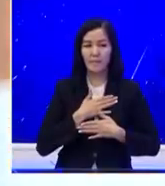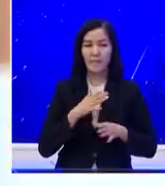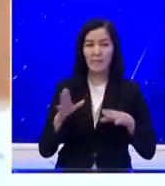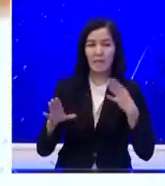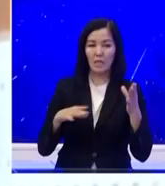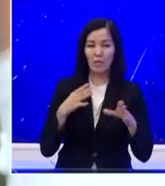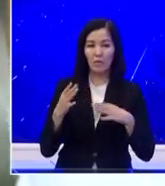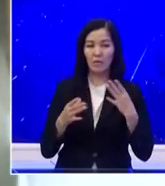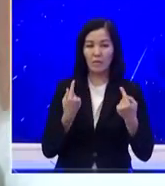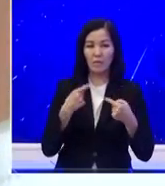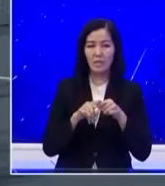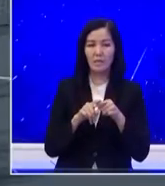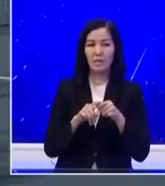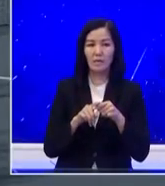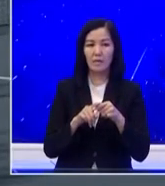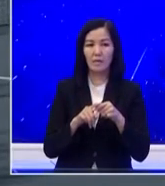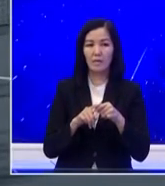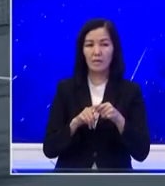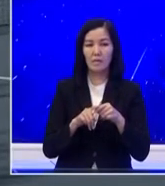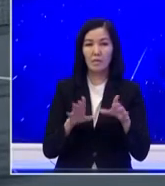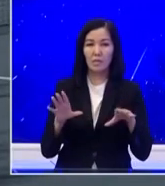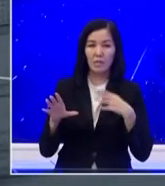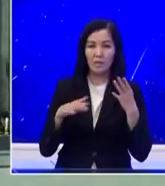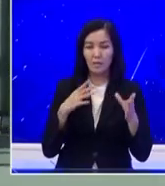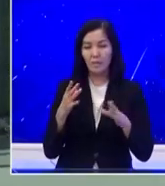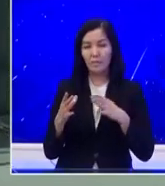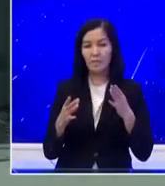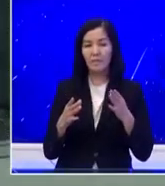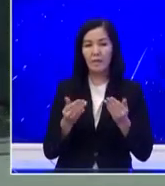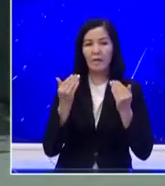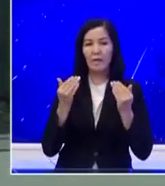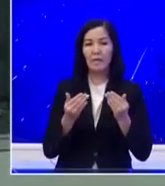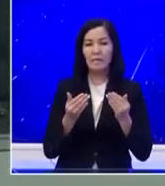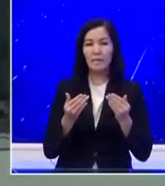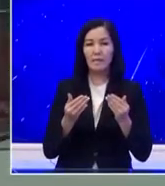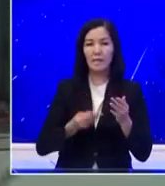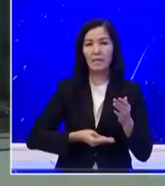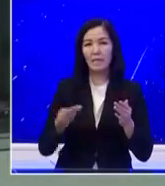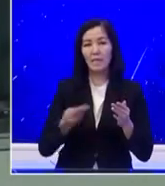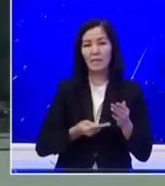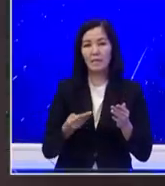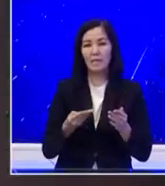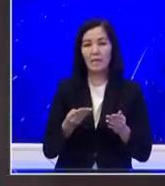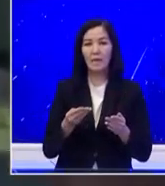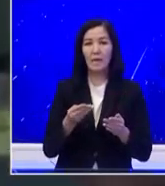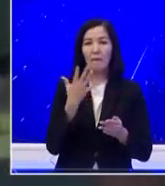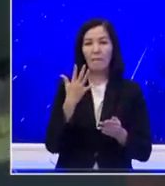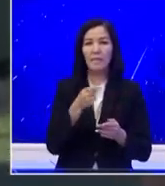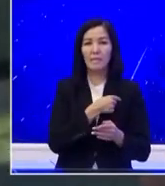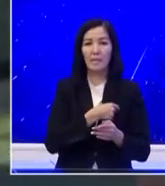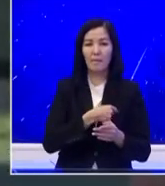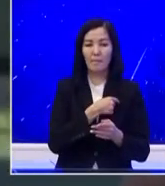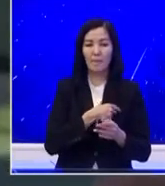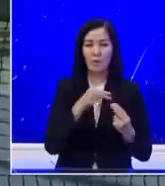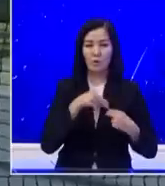тренировкада техникамен айналасамыз, подача. Қазір теннис бөлімінде 5 жаттықтырушы еңбек етеді. Олар өзара 15